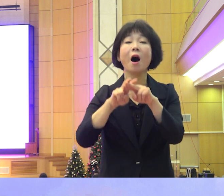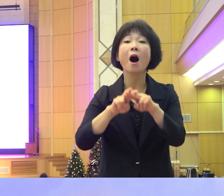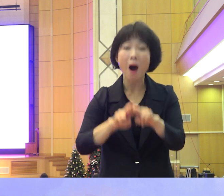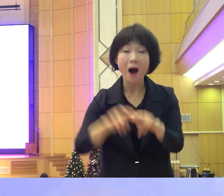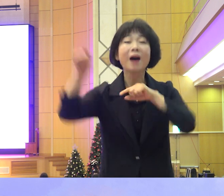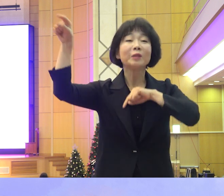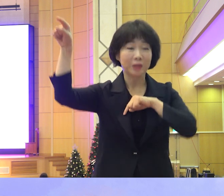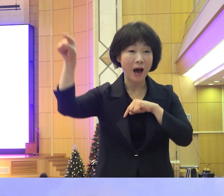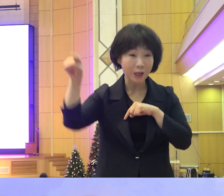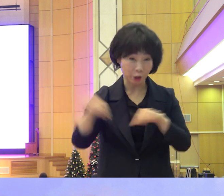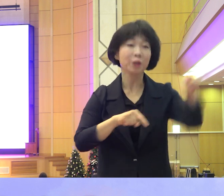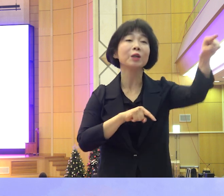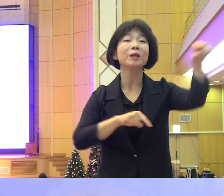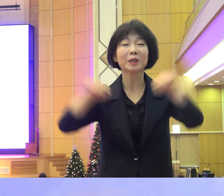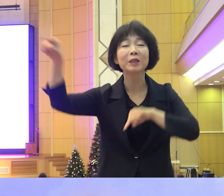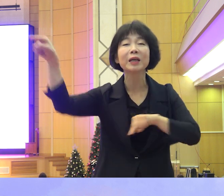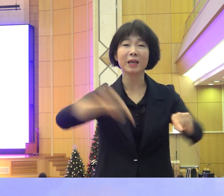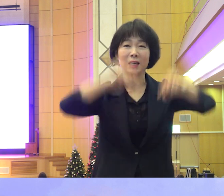다정하사